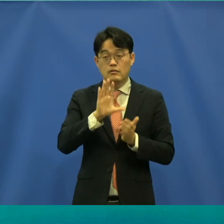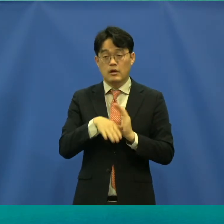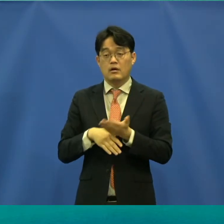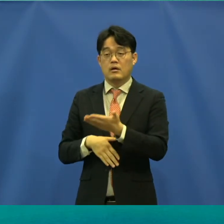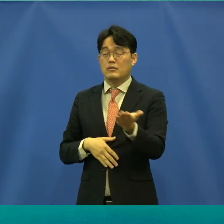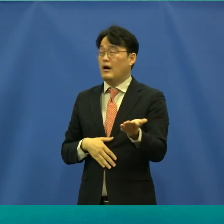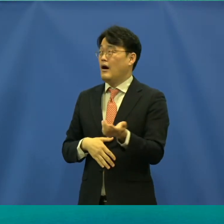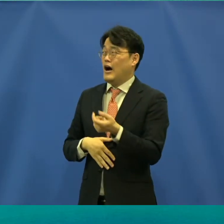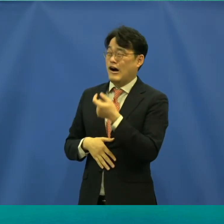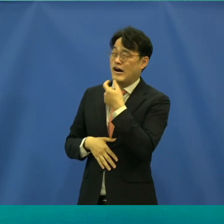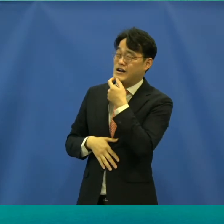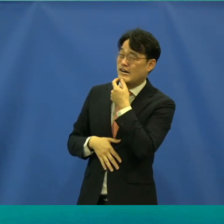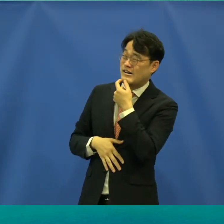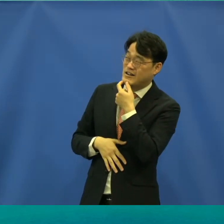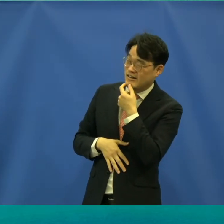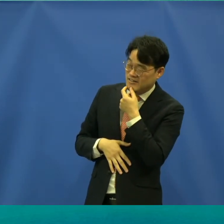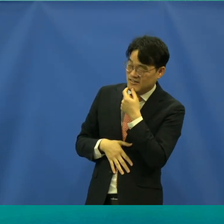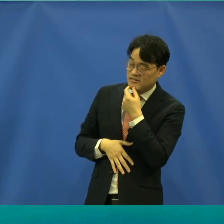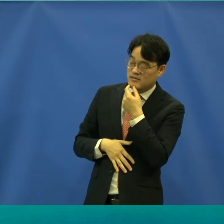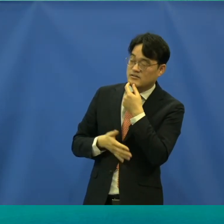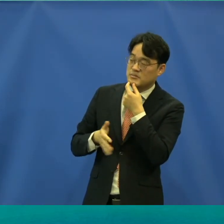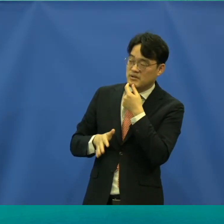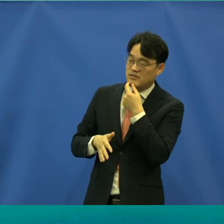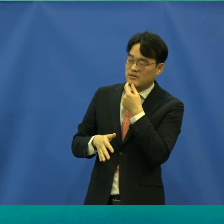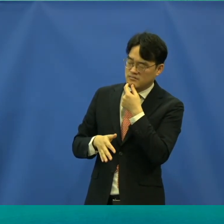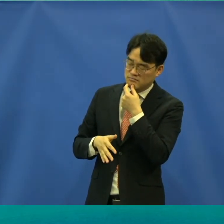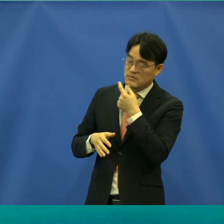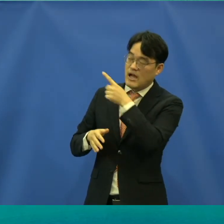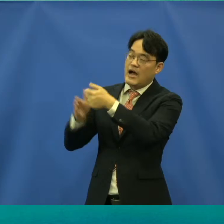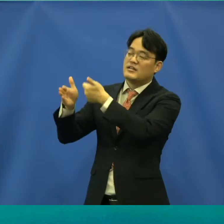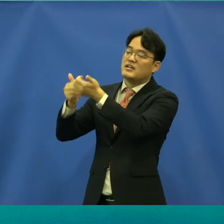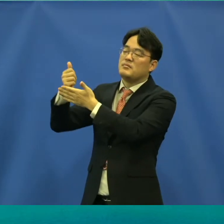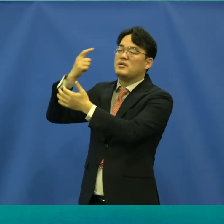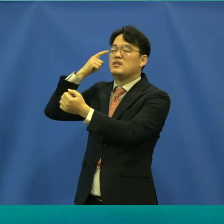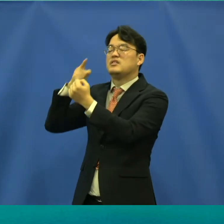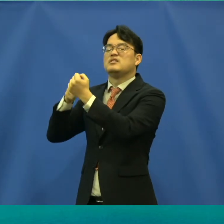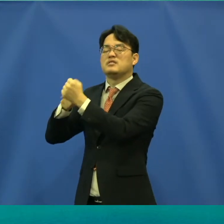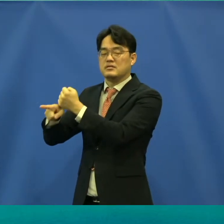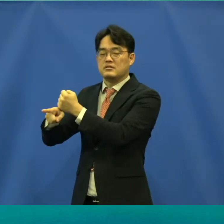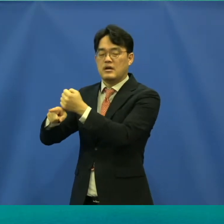이건 타협 불가능한, 반드시 니느웨로 가야 되는.